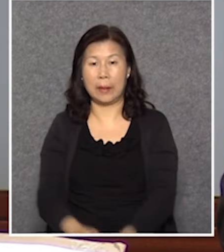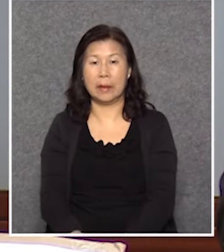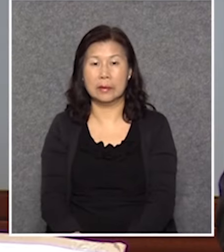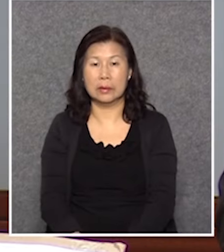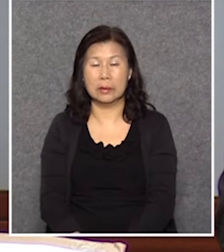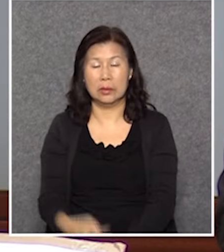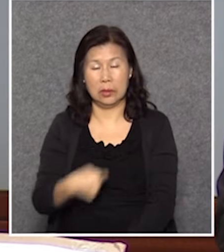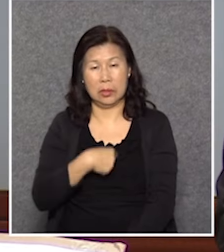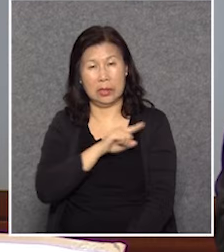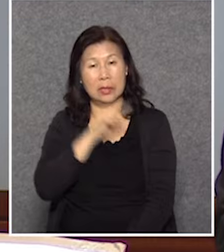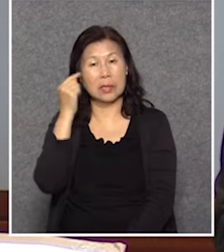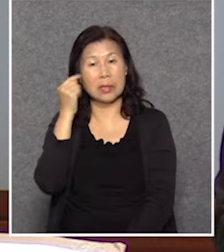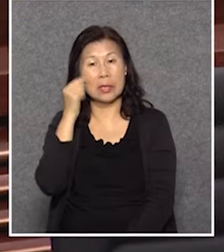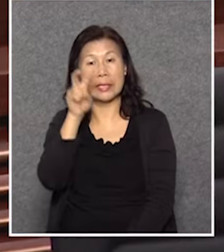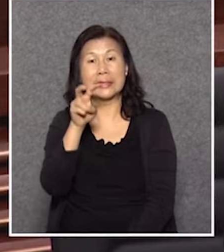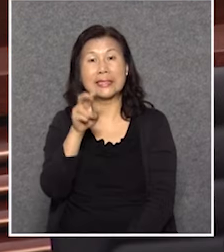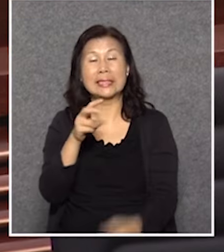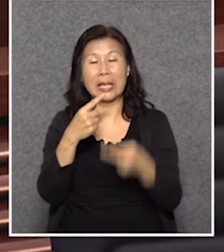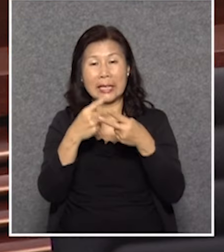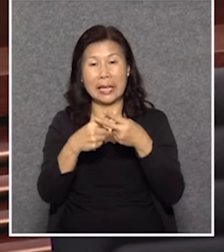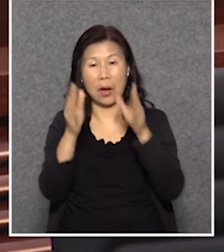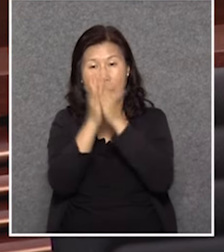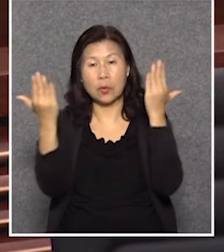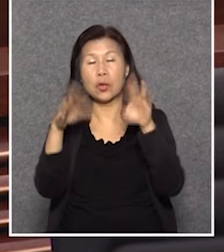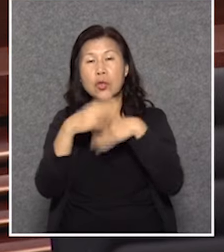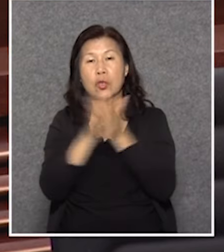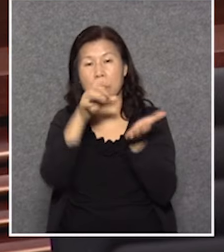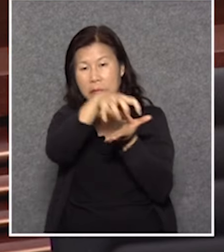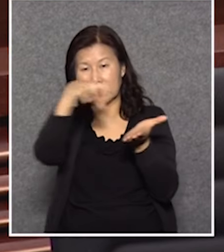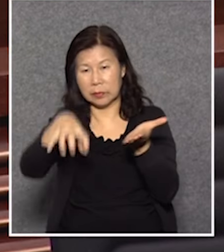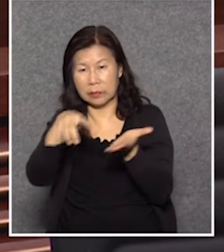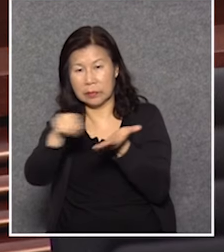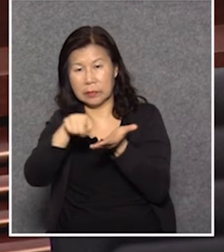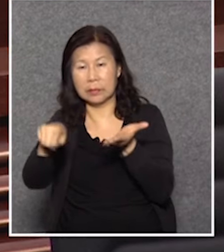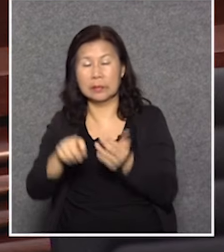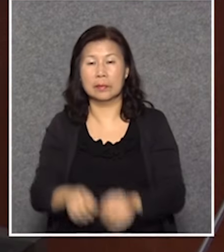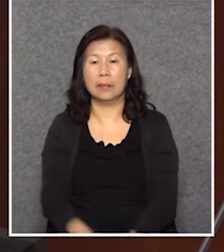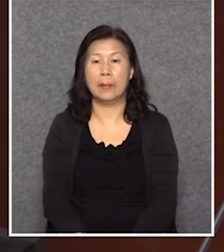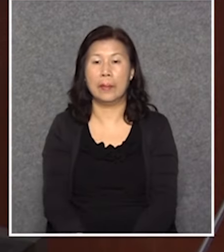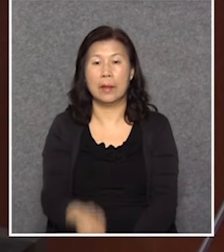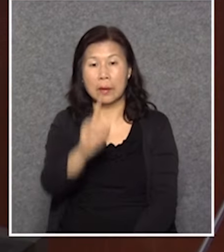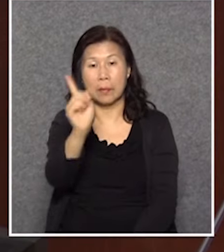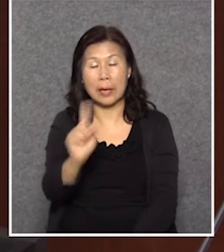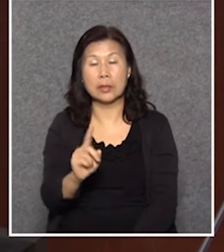我以為我睇緊《文匯報》嘅聲音版，全部喺嗰度抄嘅。 黃定光議員，